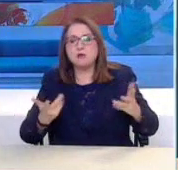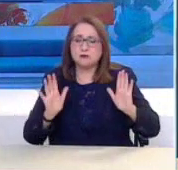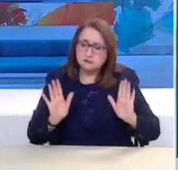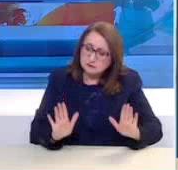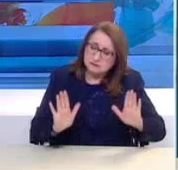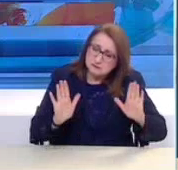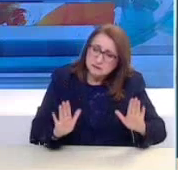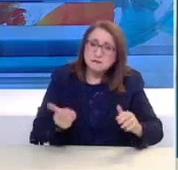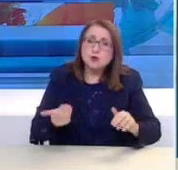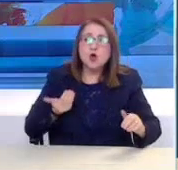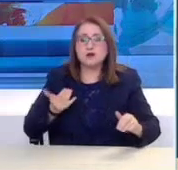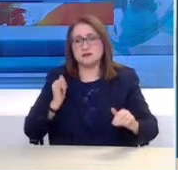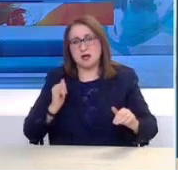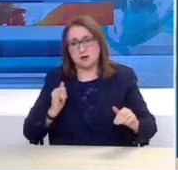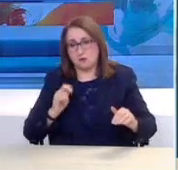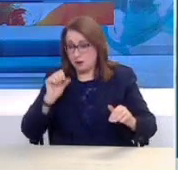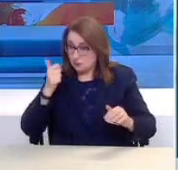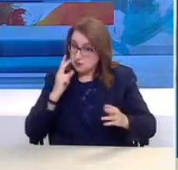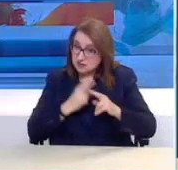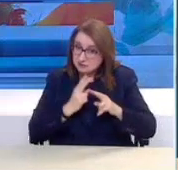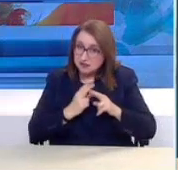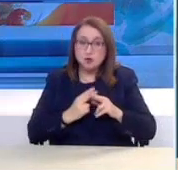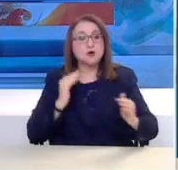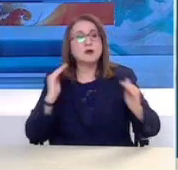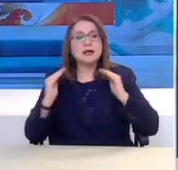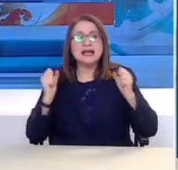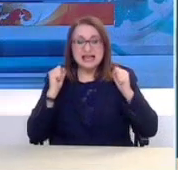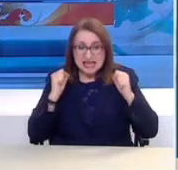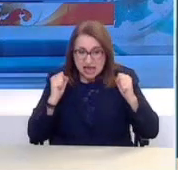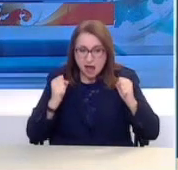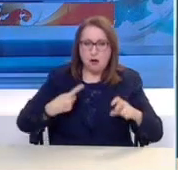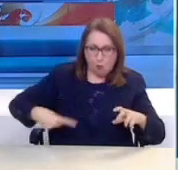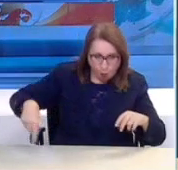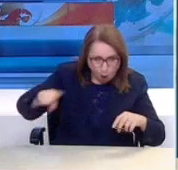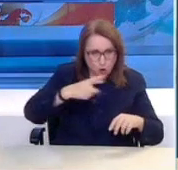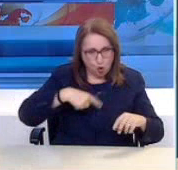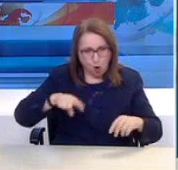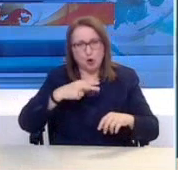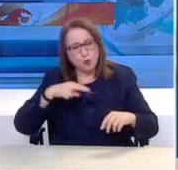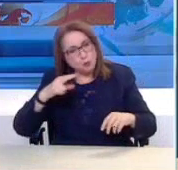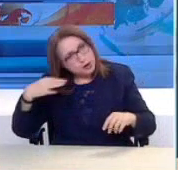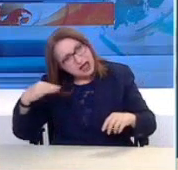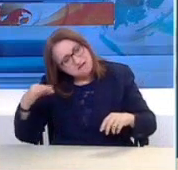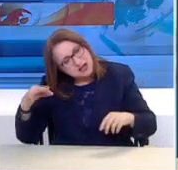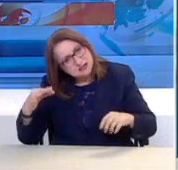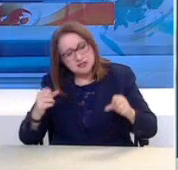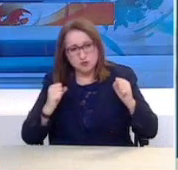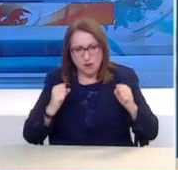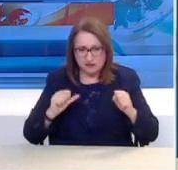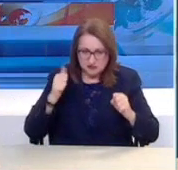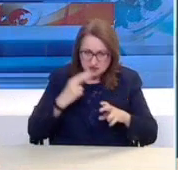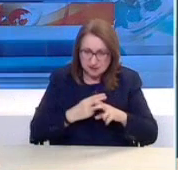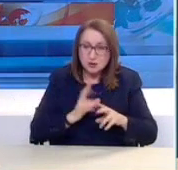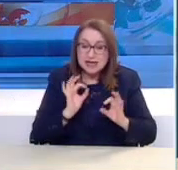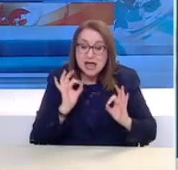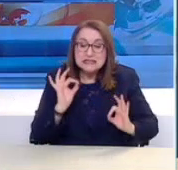της δημόσιας υγείας, στην προστασία όλων μας και ιδιαίτερα των ευπαθών ομάδων. Πρέπει να είναι ελεγχόμενη αυτή η μετάβαση, να μην θυσιαστεί